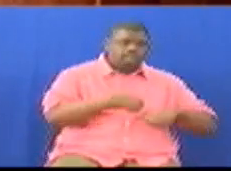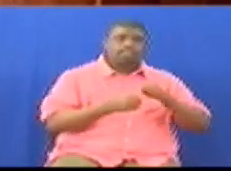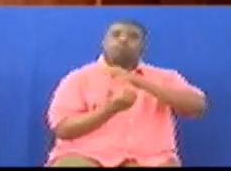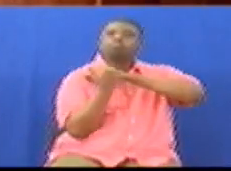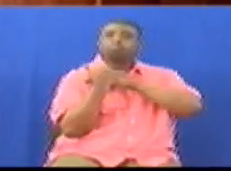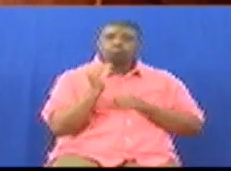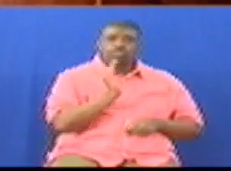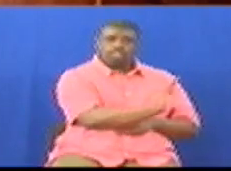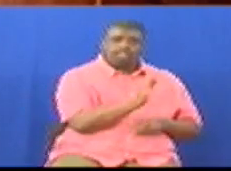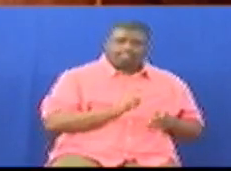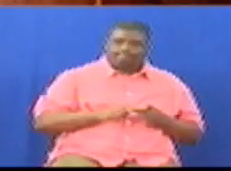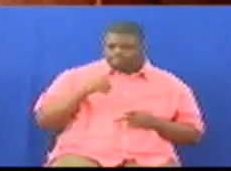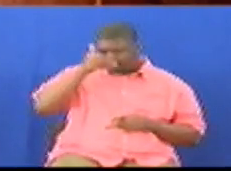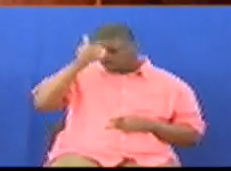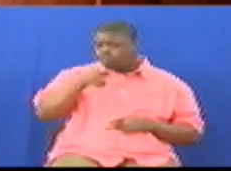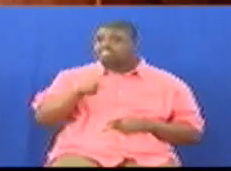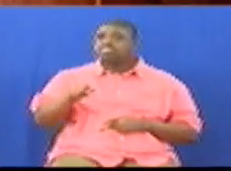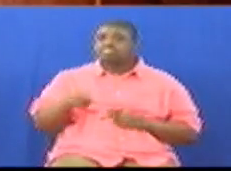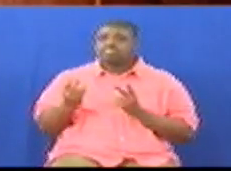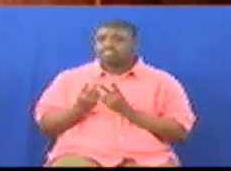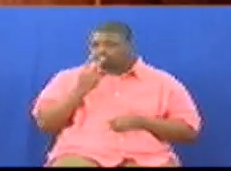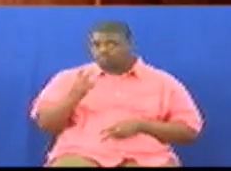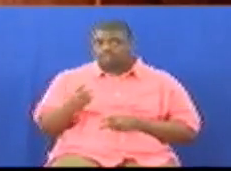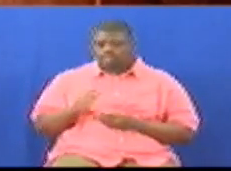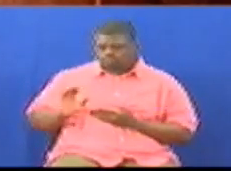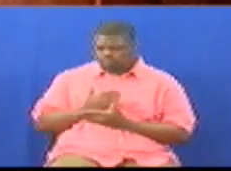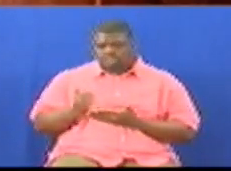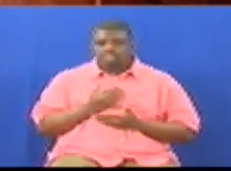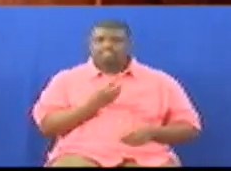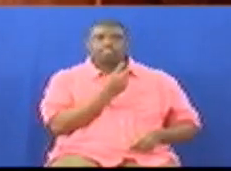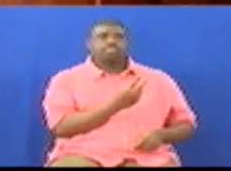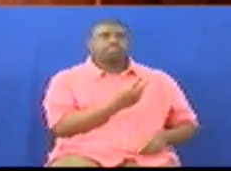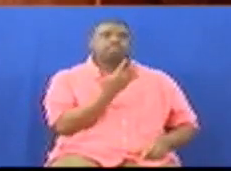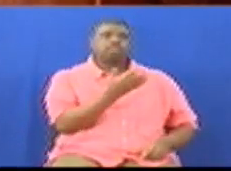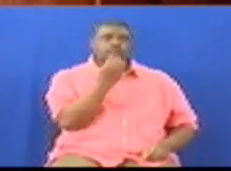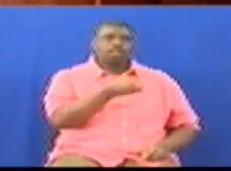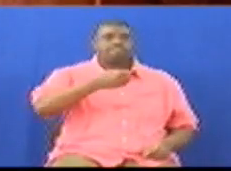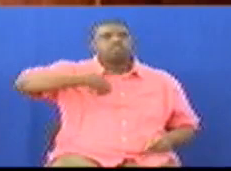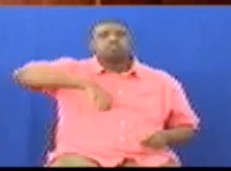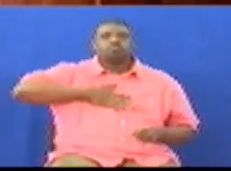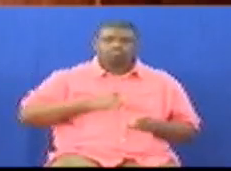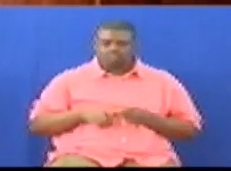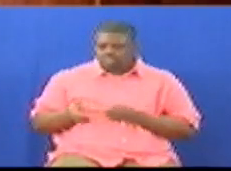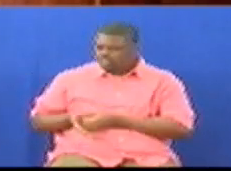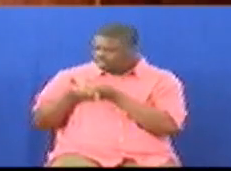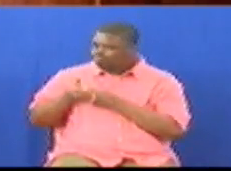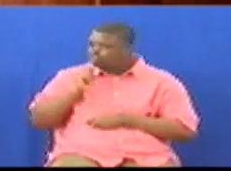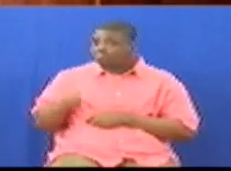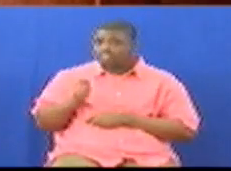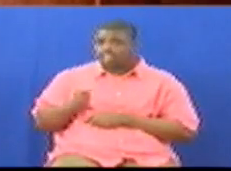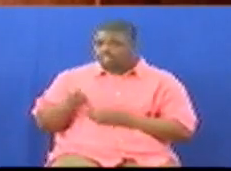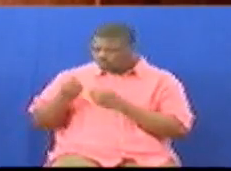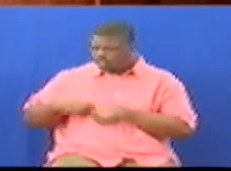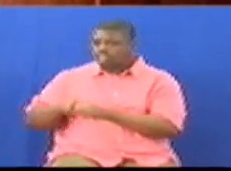ya vipaumbele hivyo ni kama inavyoonekana kwenye ukurasa wa 25 hadi 27 wa taarifa yetu. Mheshimiwa Naibu Spika, ili kutekeleza malengo